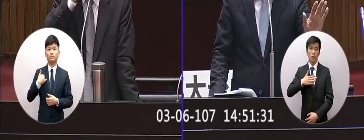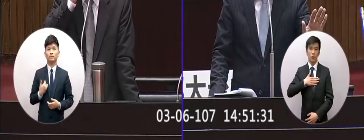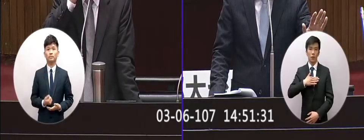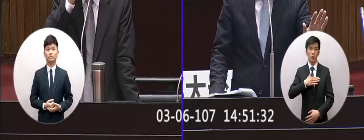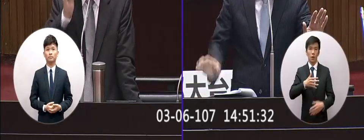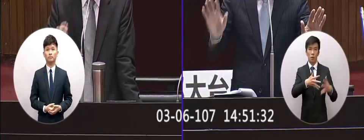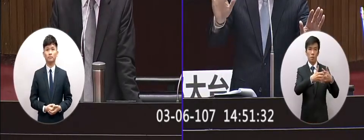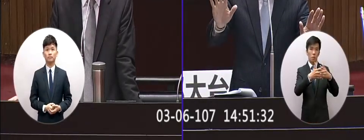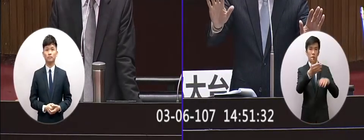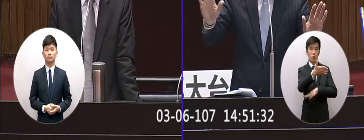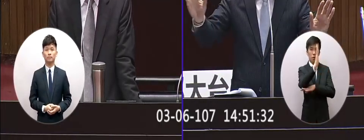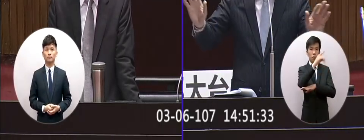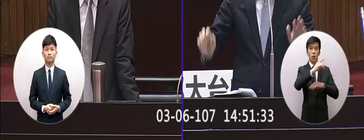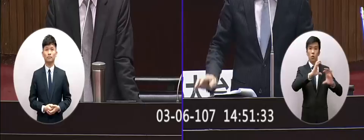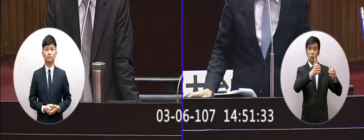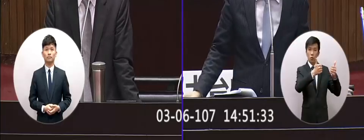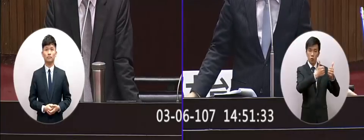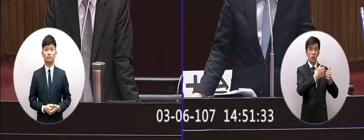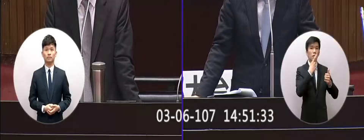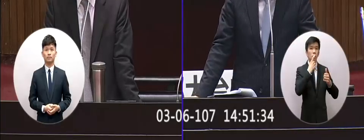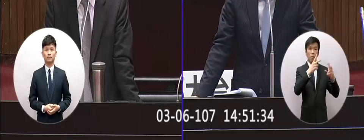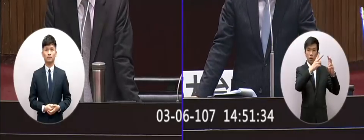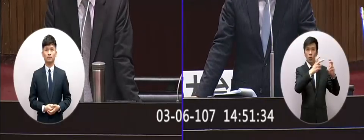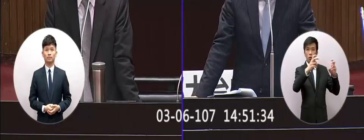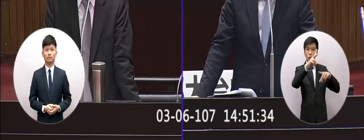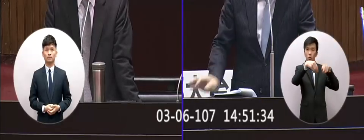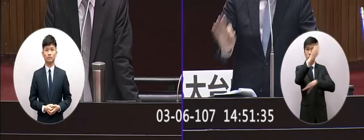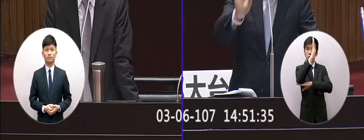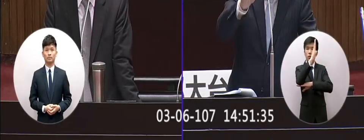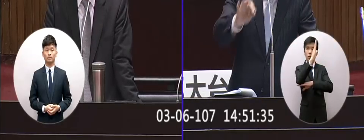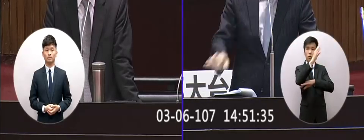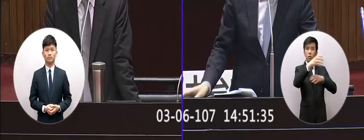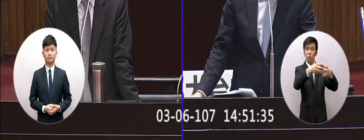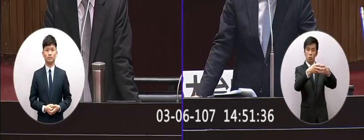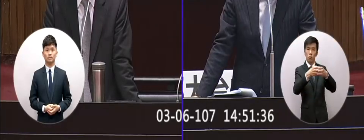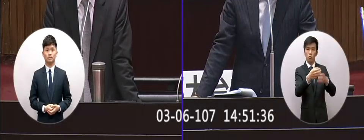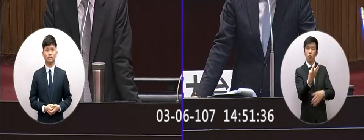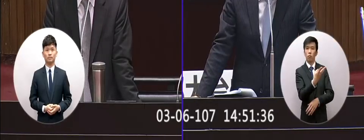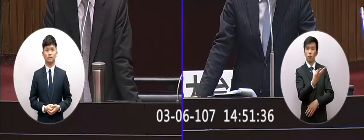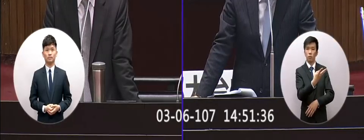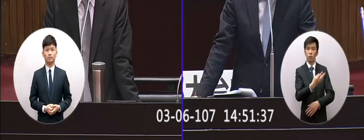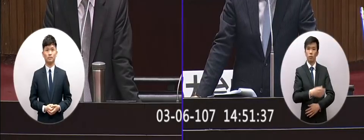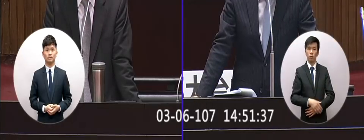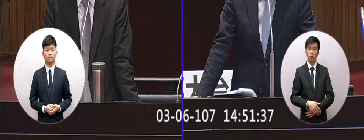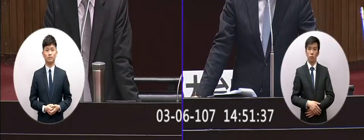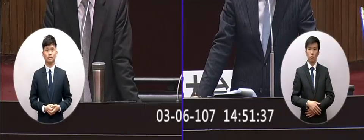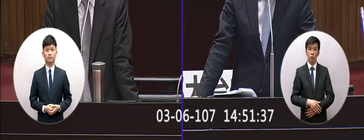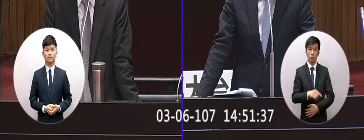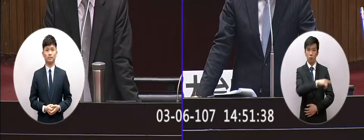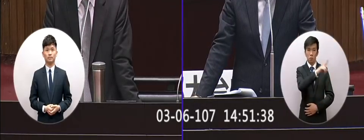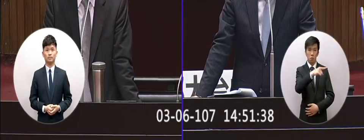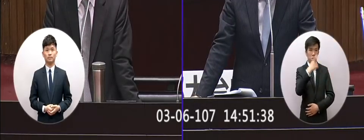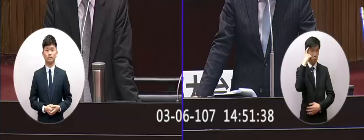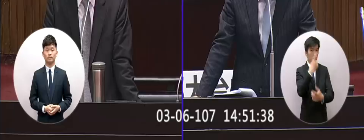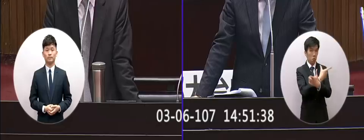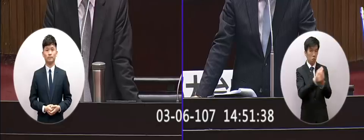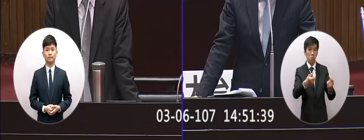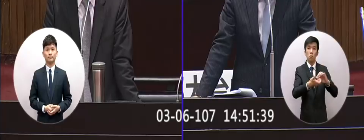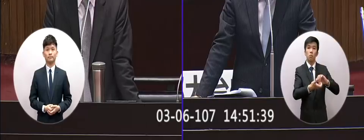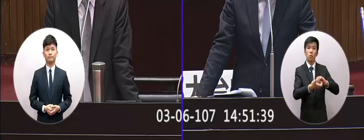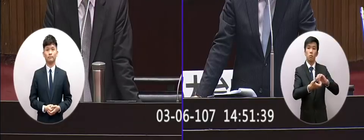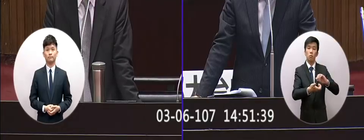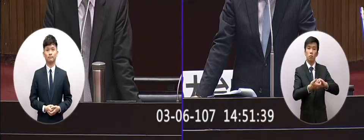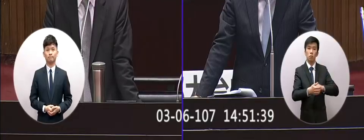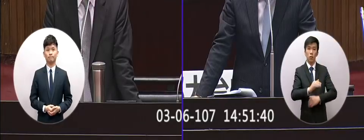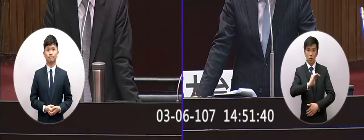作，国会、白宫、行政部门这三条路线，它不见得一致哦。但是